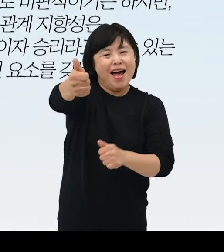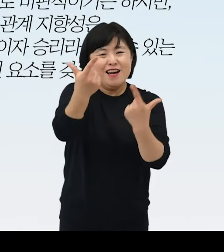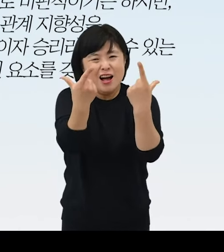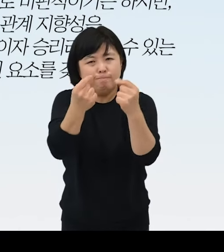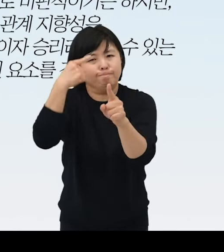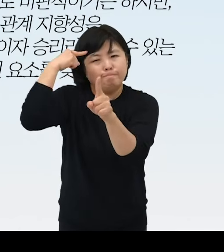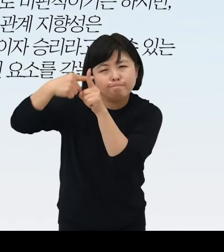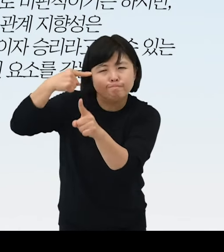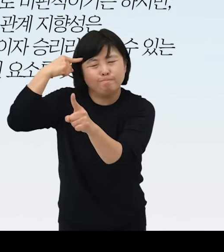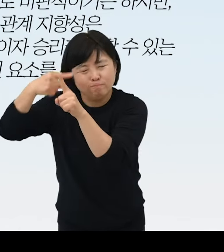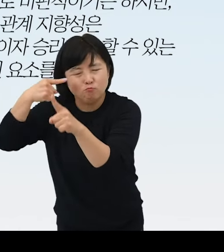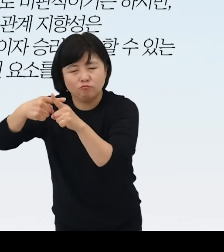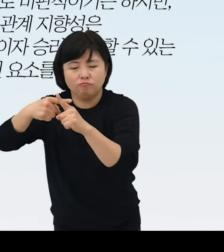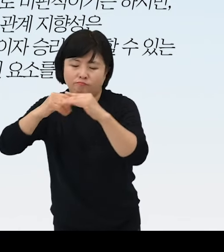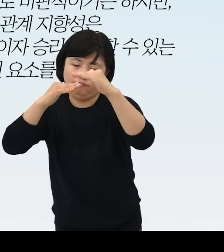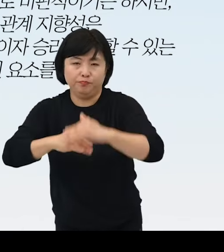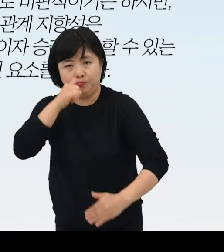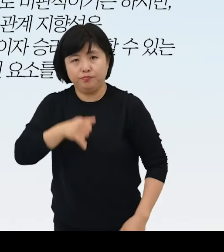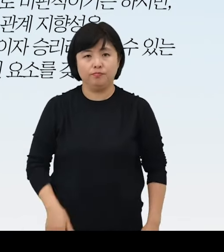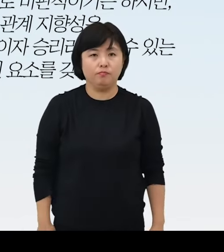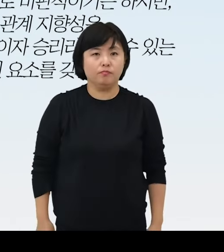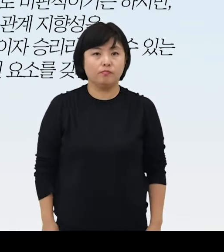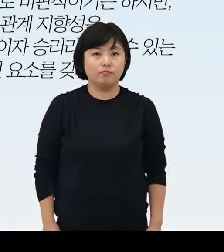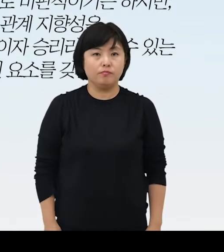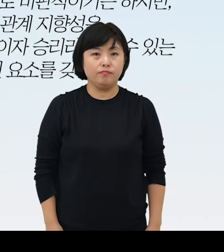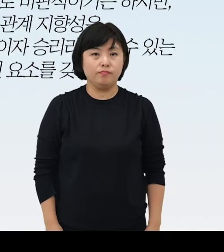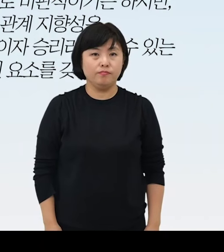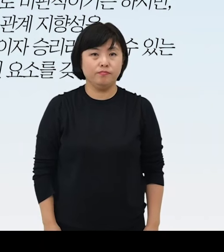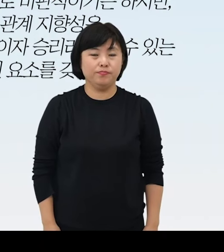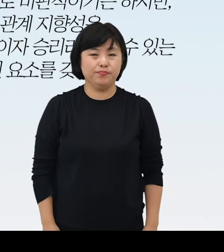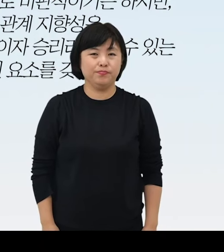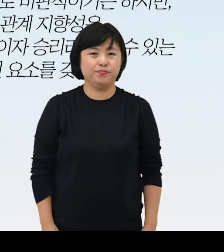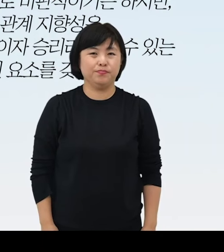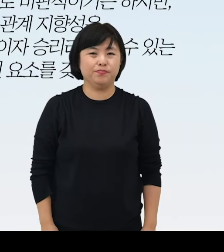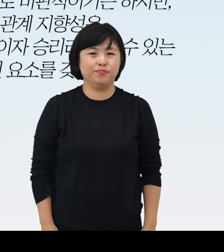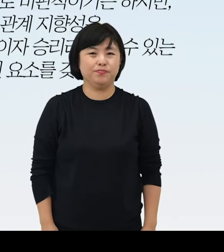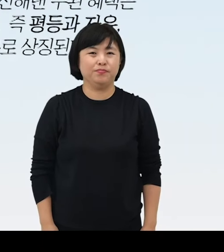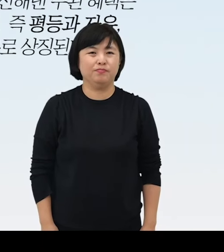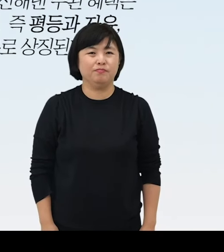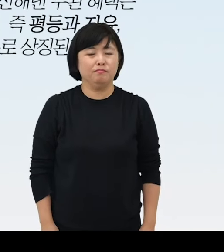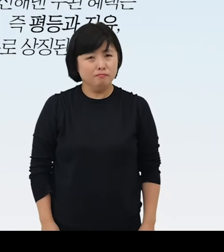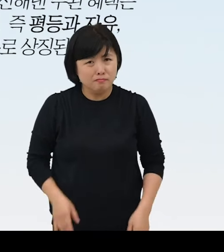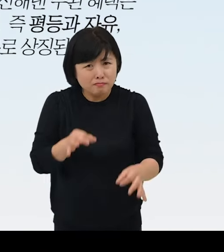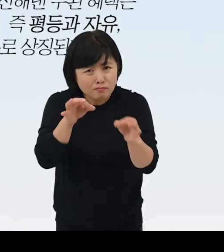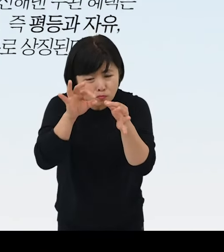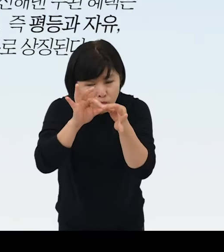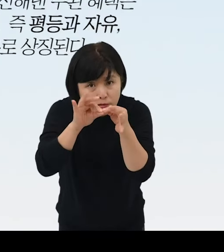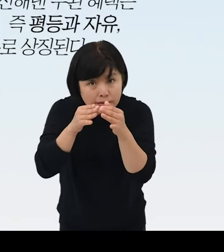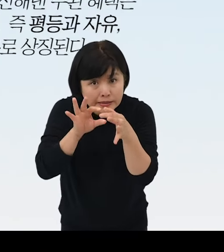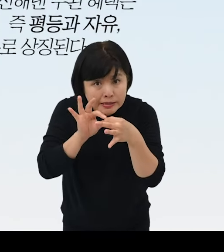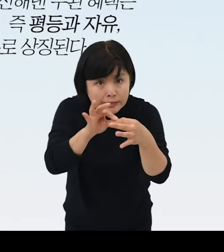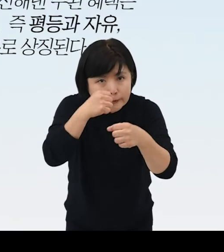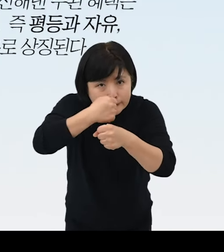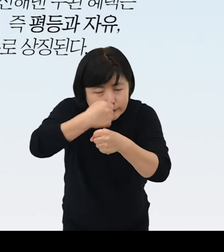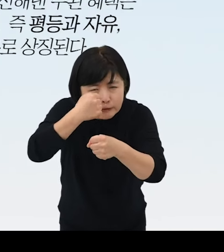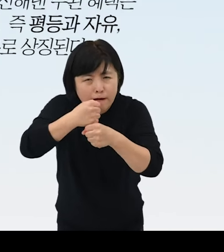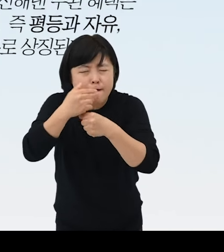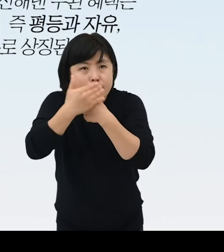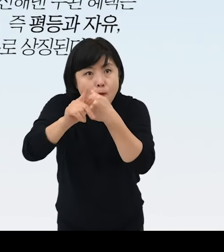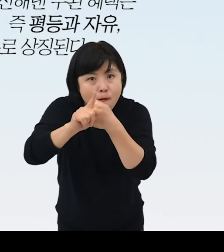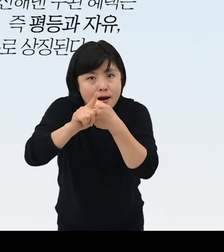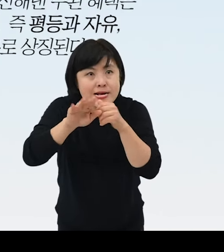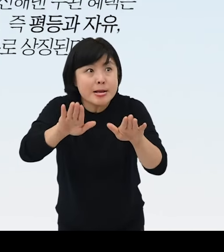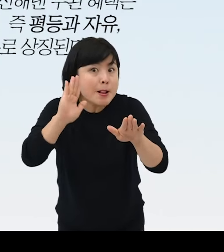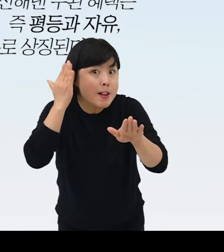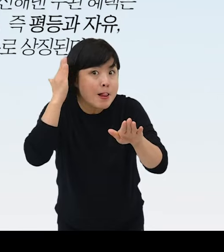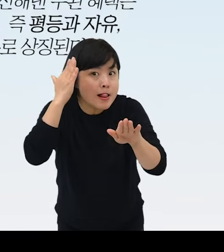문명의 결실이자 성리라고 할 수 있는 긍정적이고 교화적인 요소를 갖는다. 시장의 관계 지향성이 생산해낸